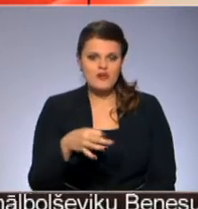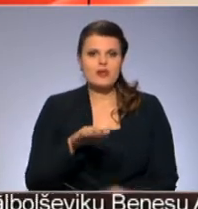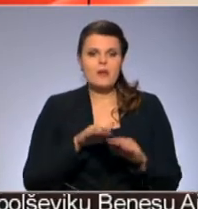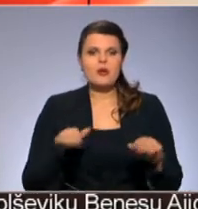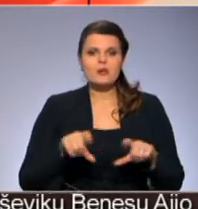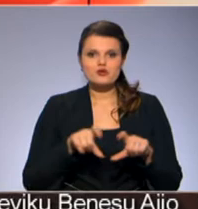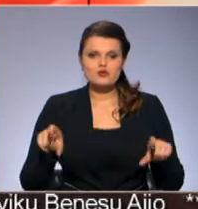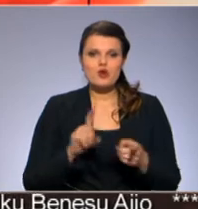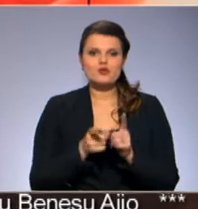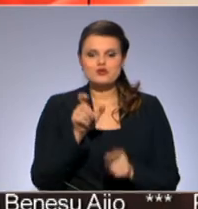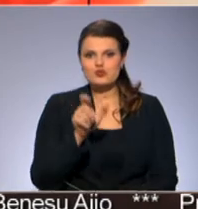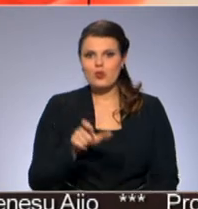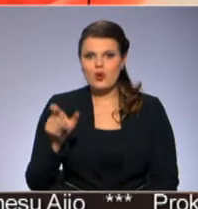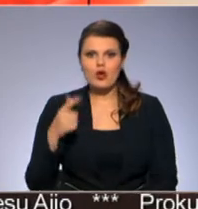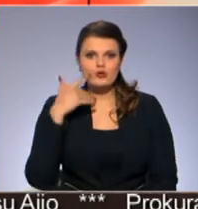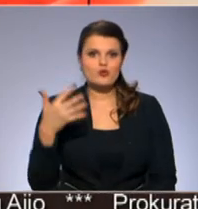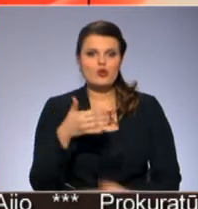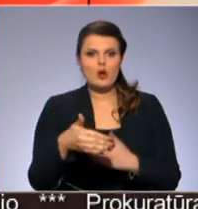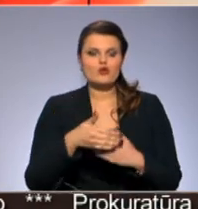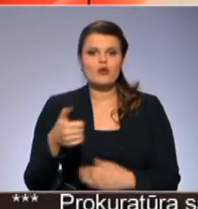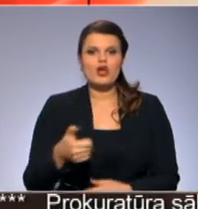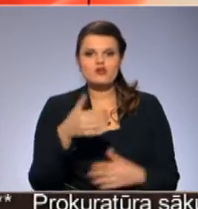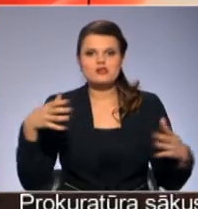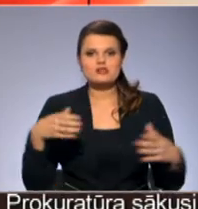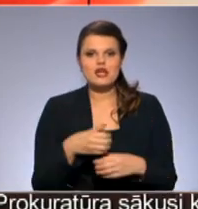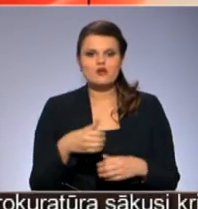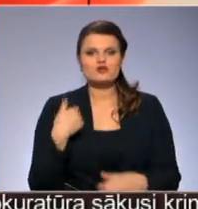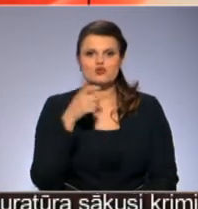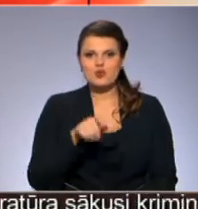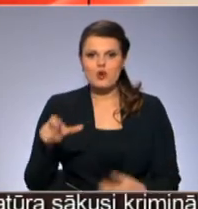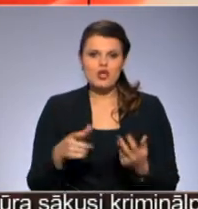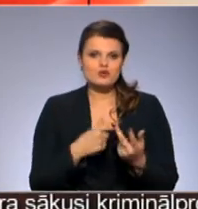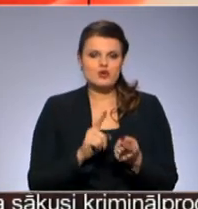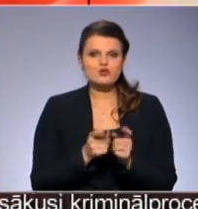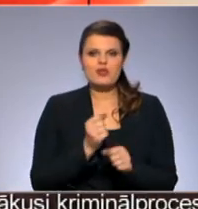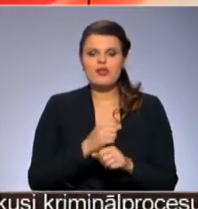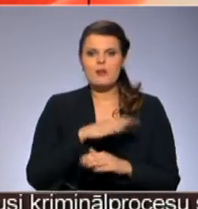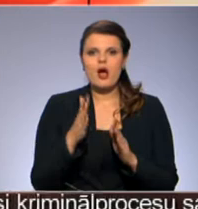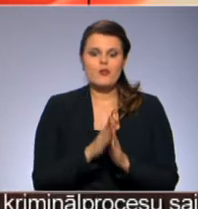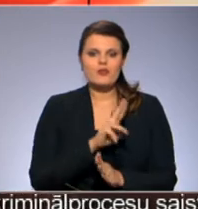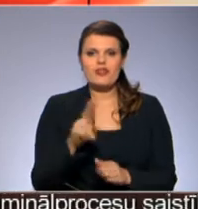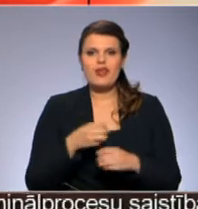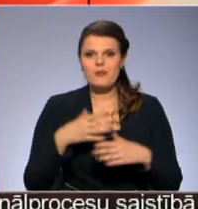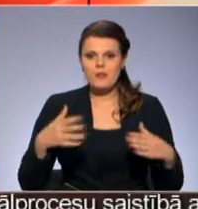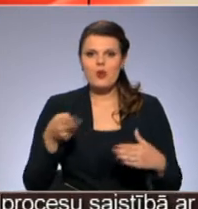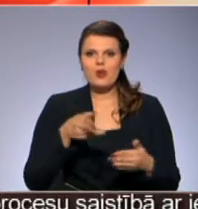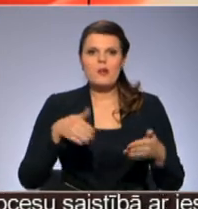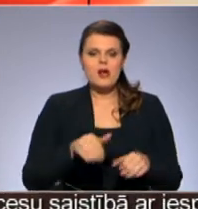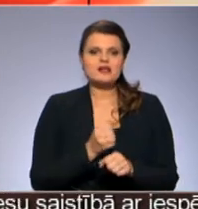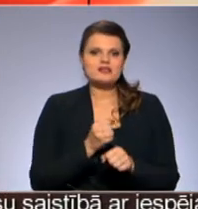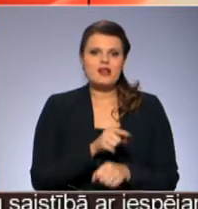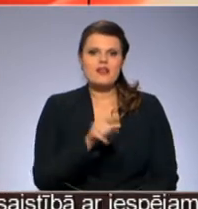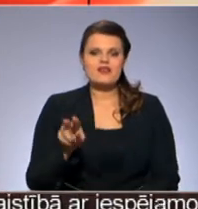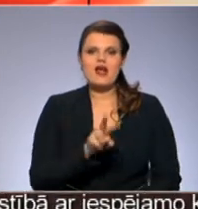Vestiens pamatskolā skolotāji uzskata, ka tuvākajos gados sarūkošā audzēkņu skaita dēļ skolotāja darba apjoms nepalielināsies un paliks strādāt tie, kuri